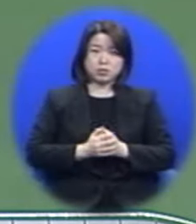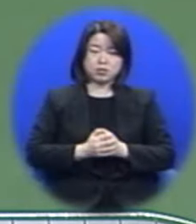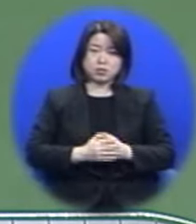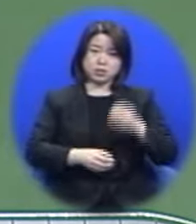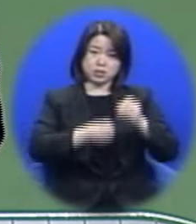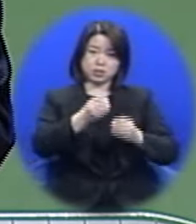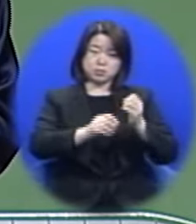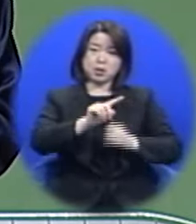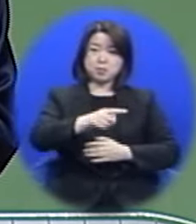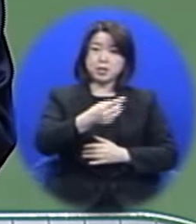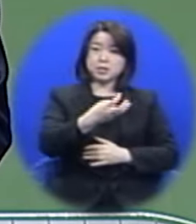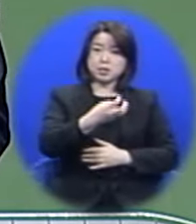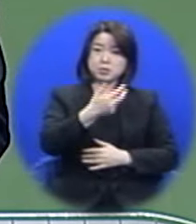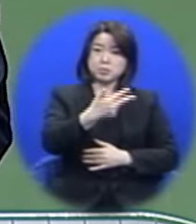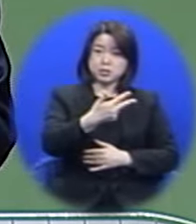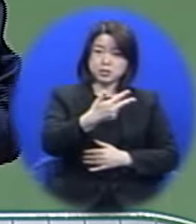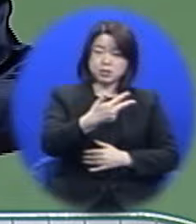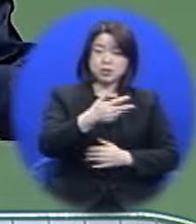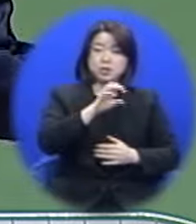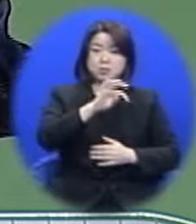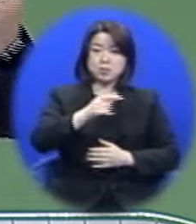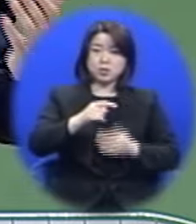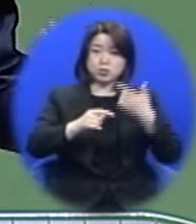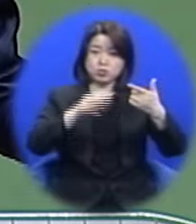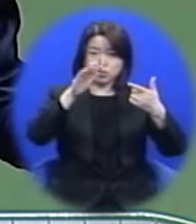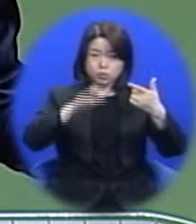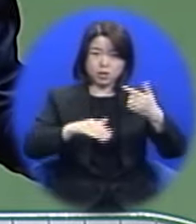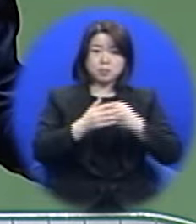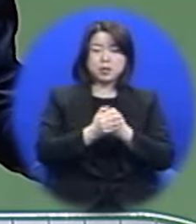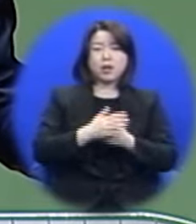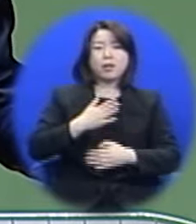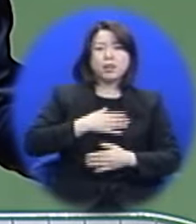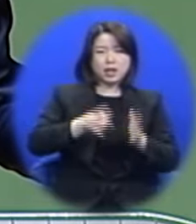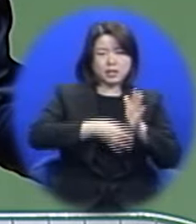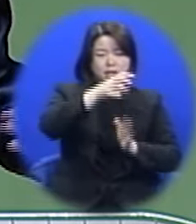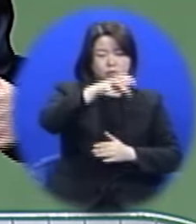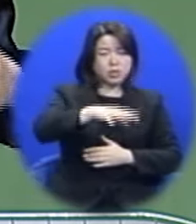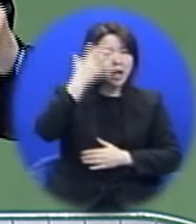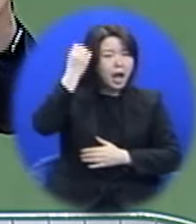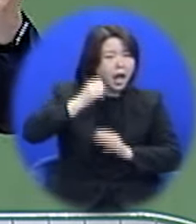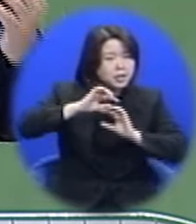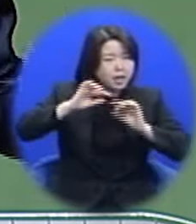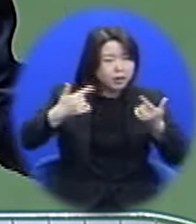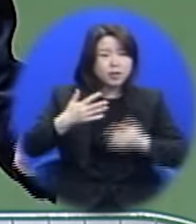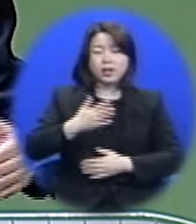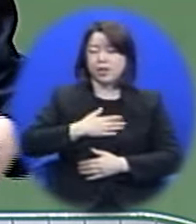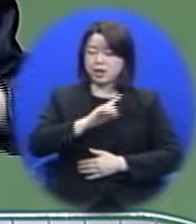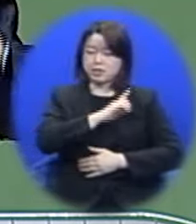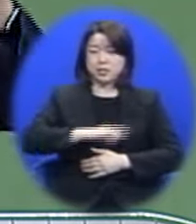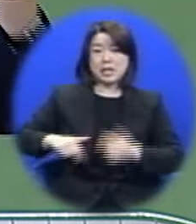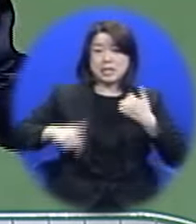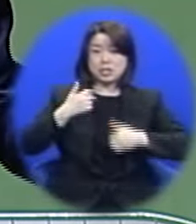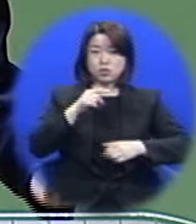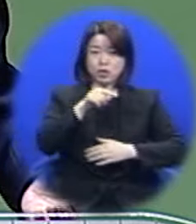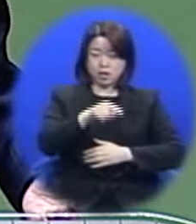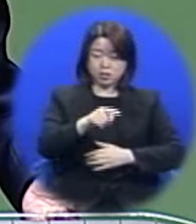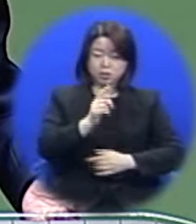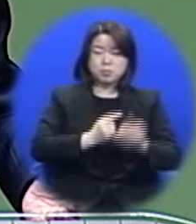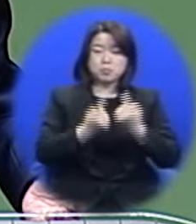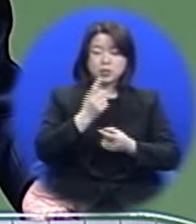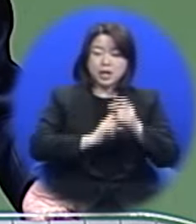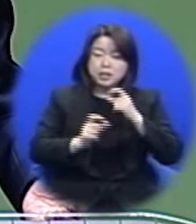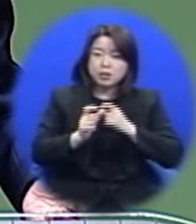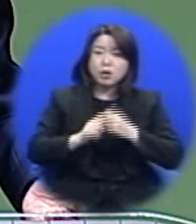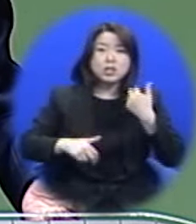시편 137편 6절에 내려가면 내가 예루살렘을 기억하지 아니하거나 내가 가장 즐거워하는 것보다 더 즐거워하지